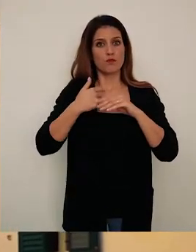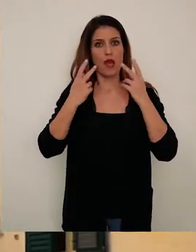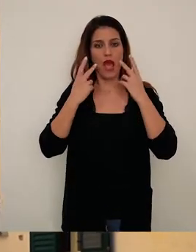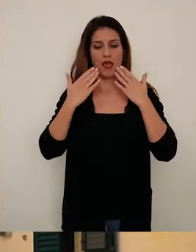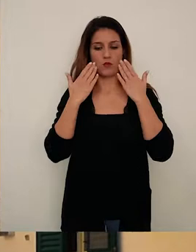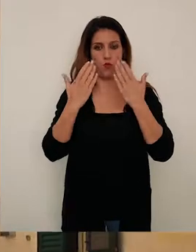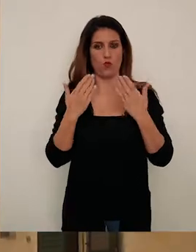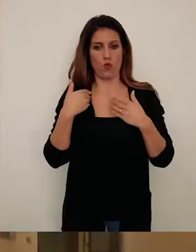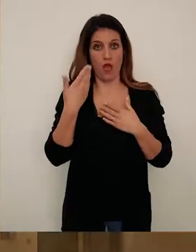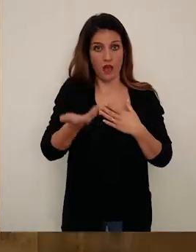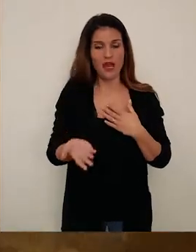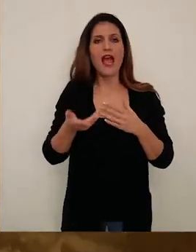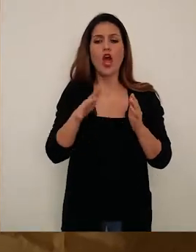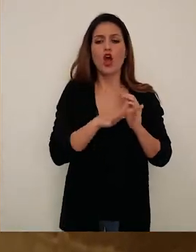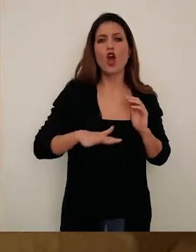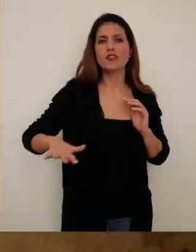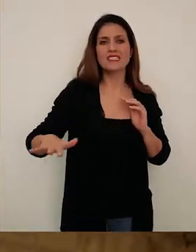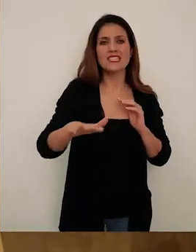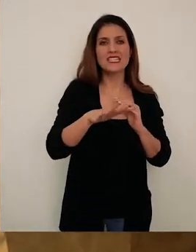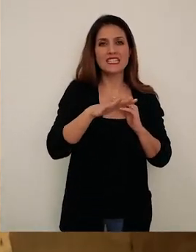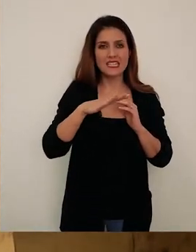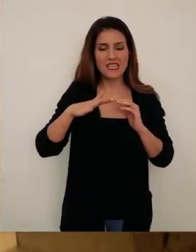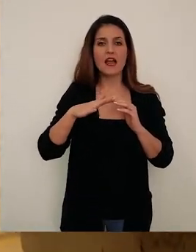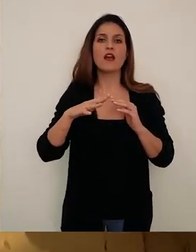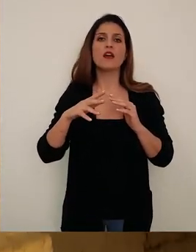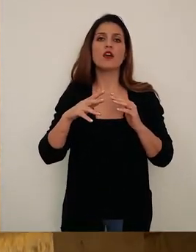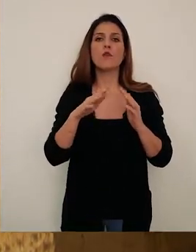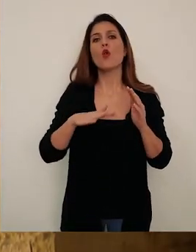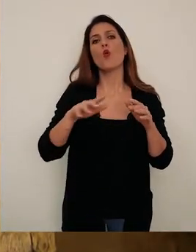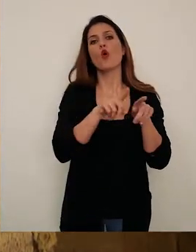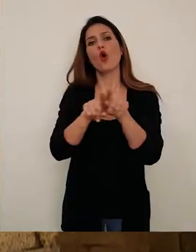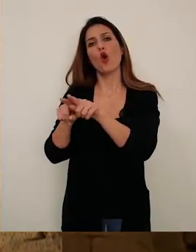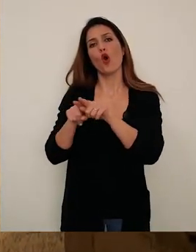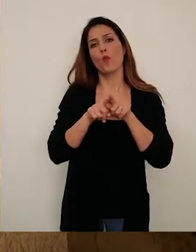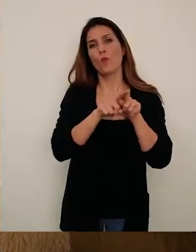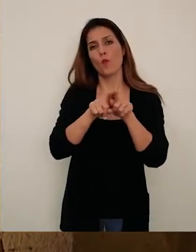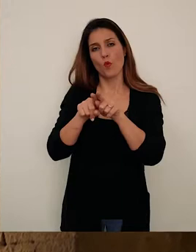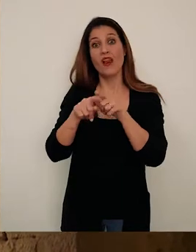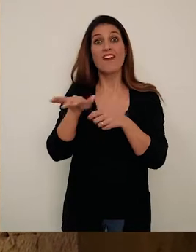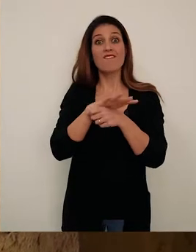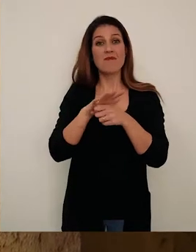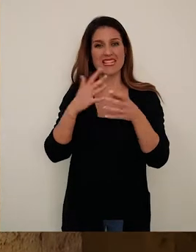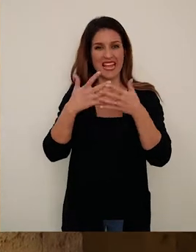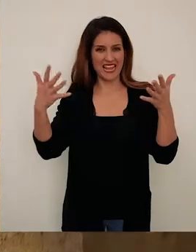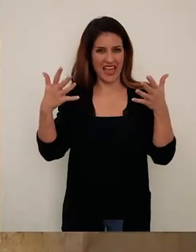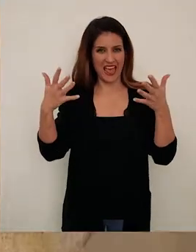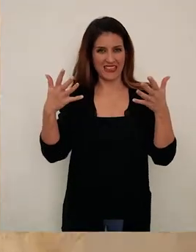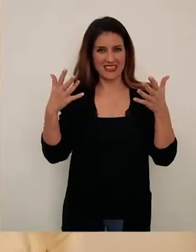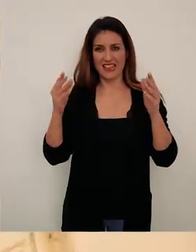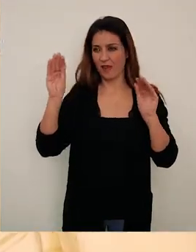casa, condividendo il cortile come luogo comune di socializzazione tra le varie componenti della famiglia allargata.